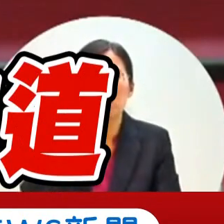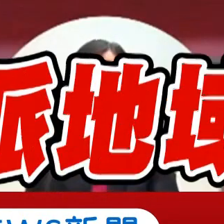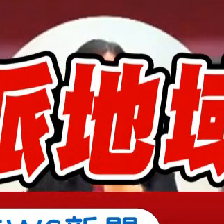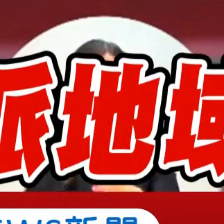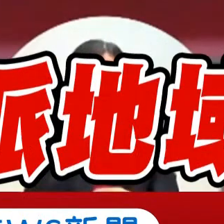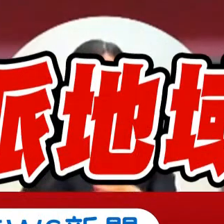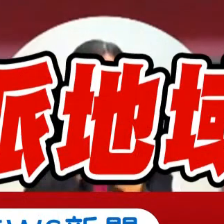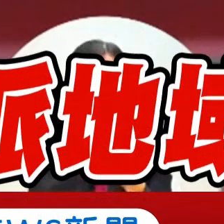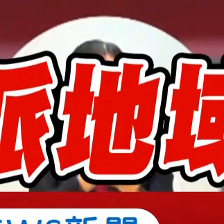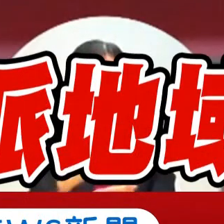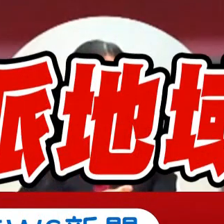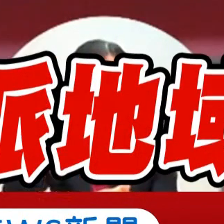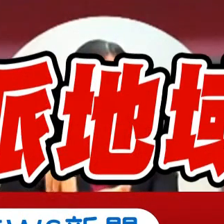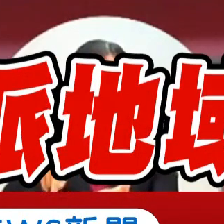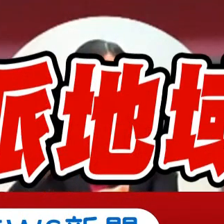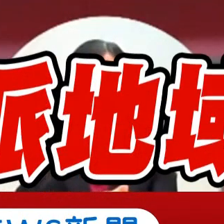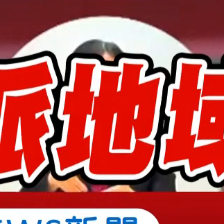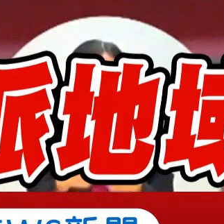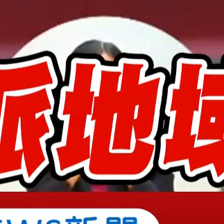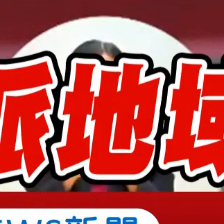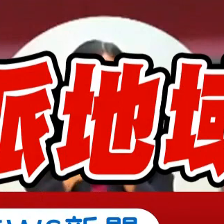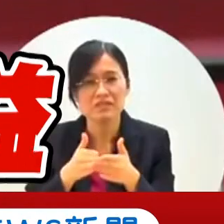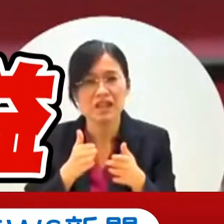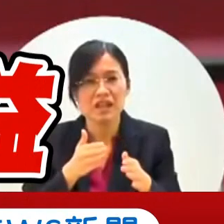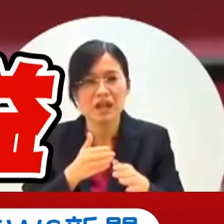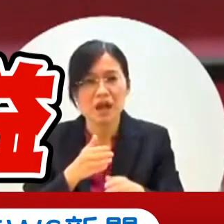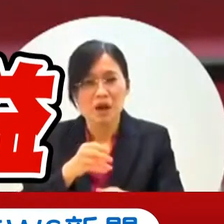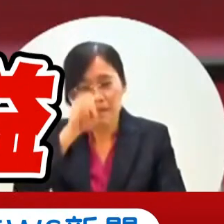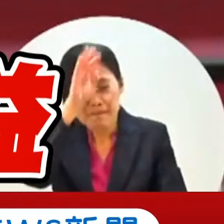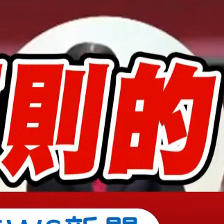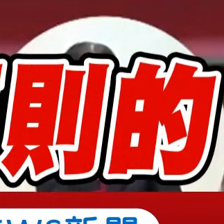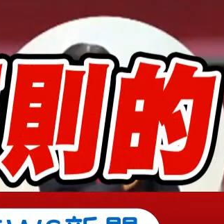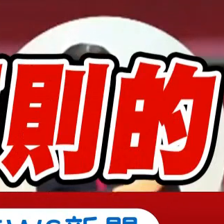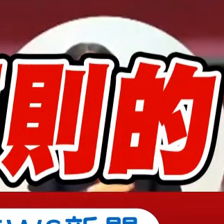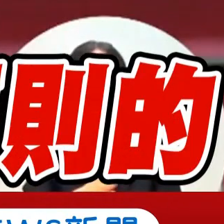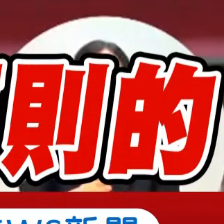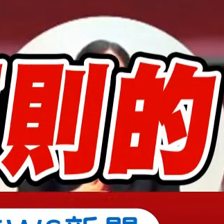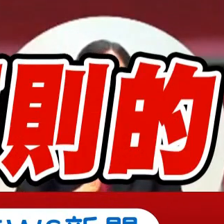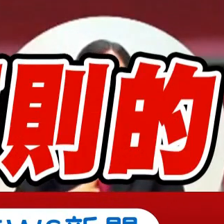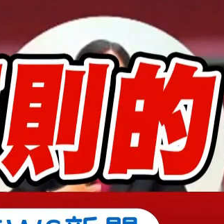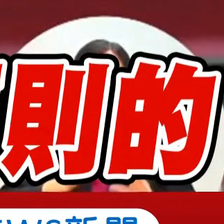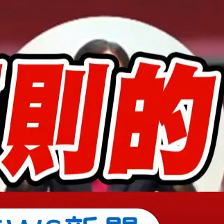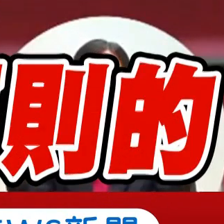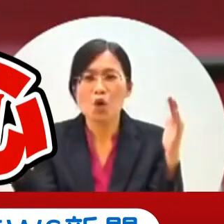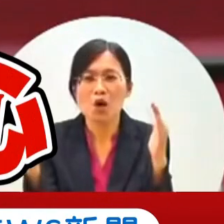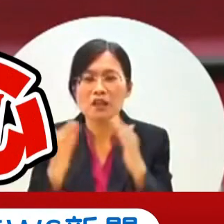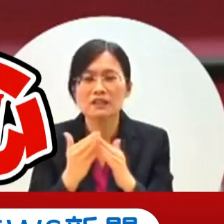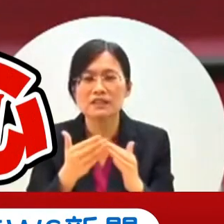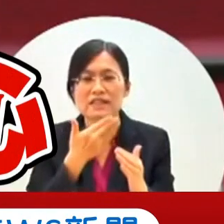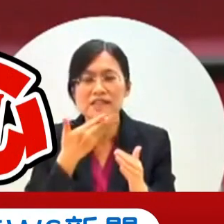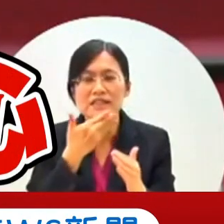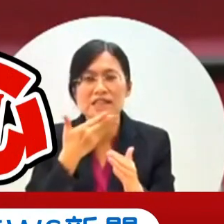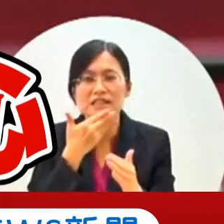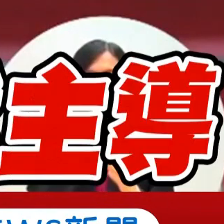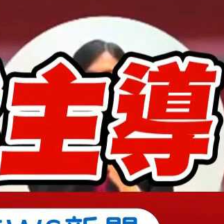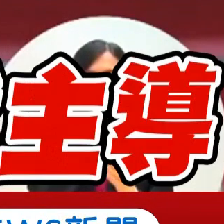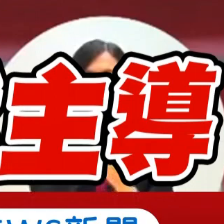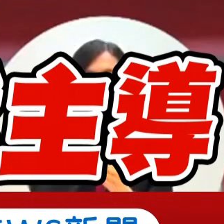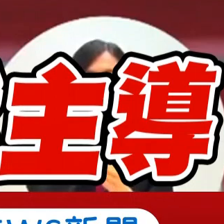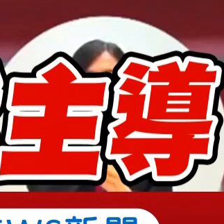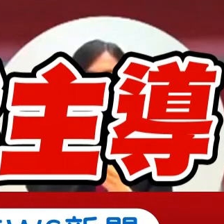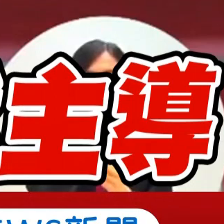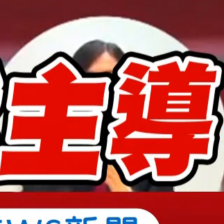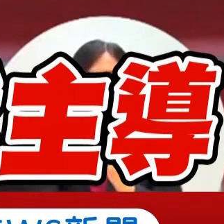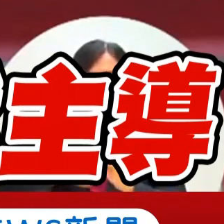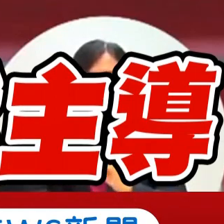之道。这需要超越党派、地域，以国家利益为最高指导原则的视野和决心。